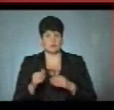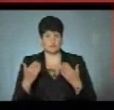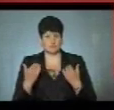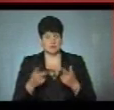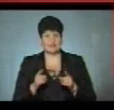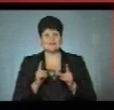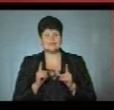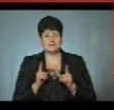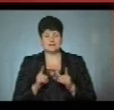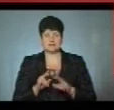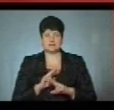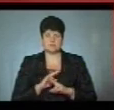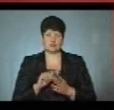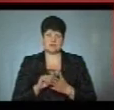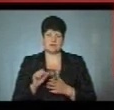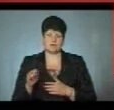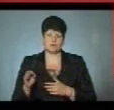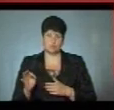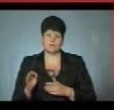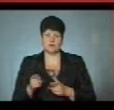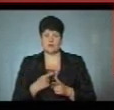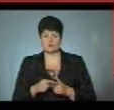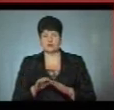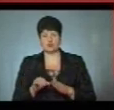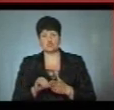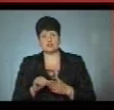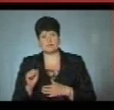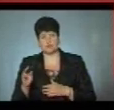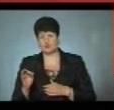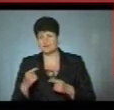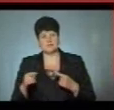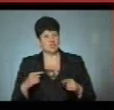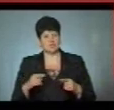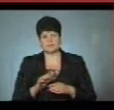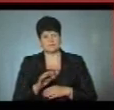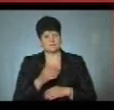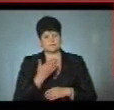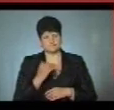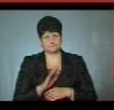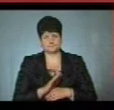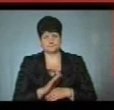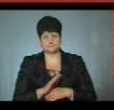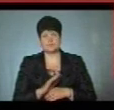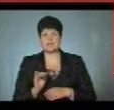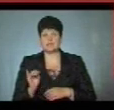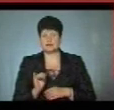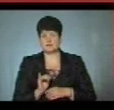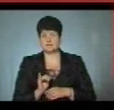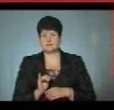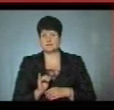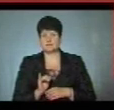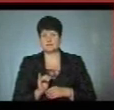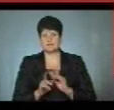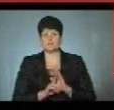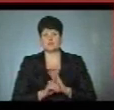діти загиблих учасників АТО або діти учасників АТО. Там інші категорії ми направляємо. От. І